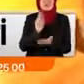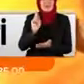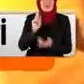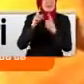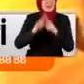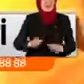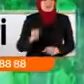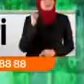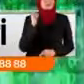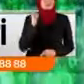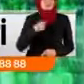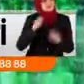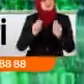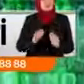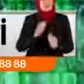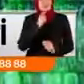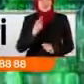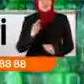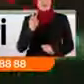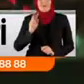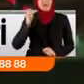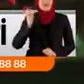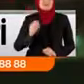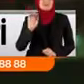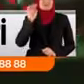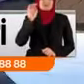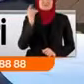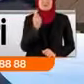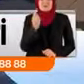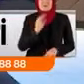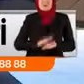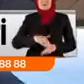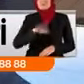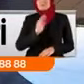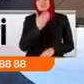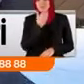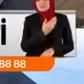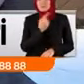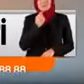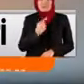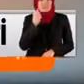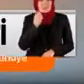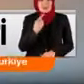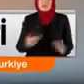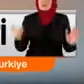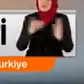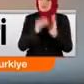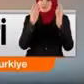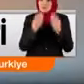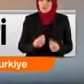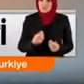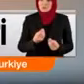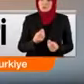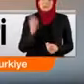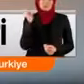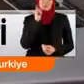vadini de yerine getirmedi abone ol o iddiaya göre Üstüne bir de Ünlü astrolog Arzum